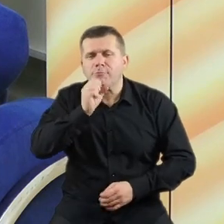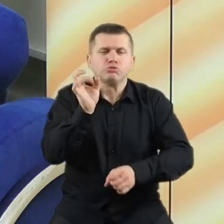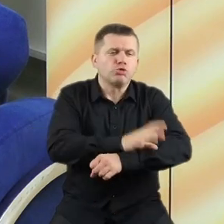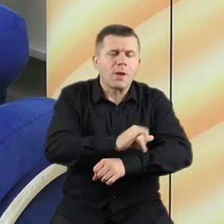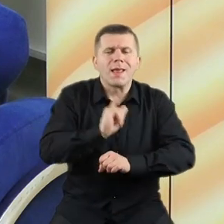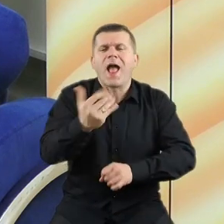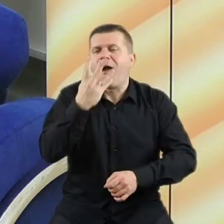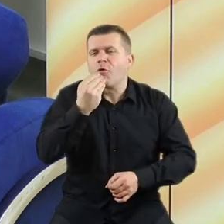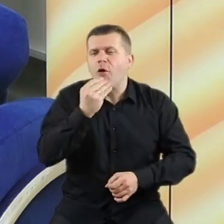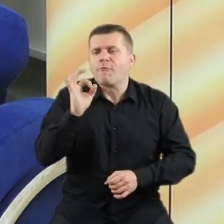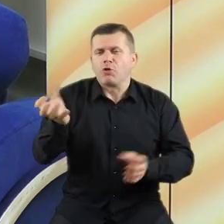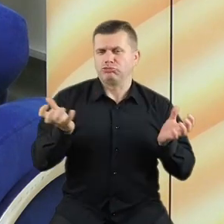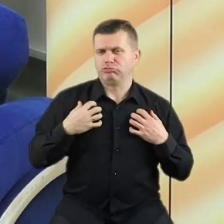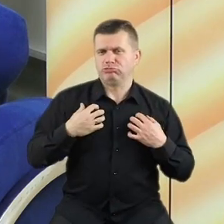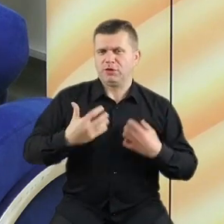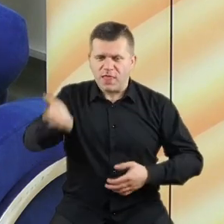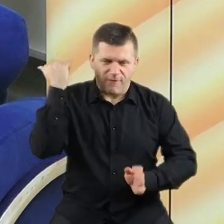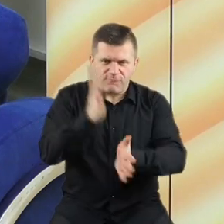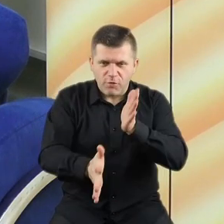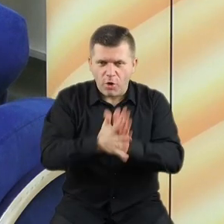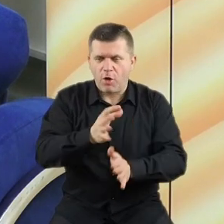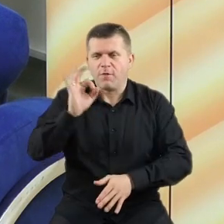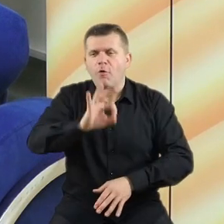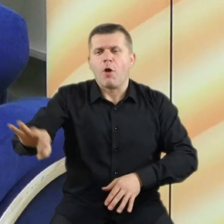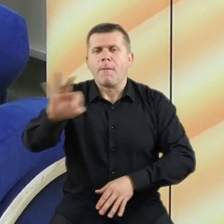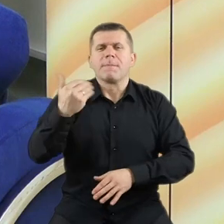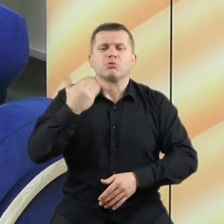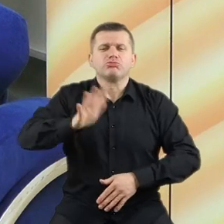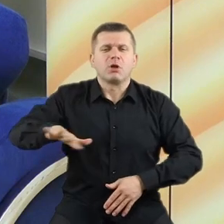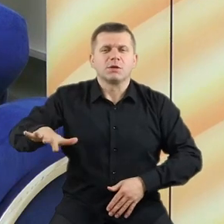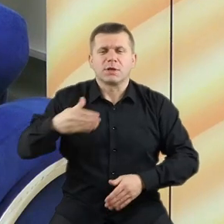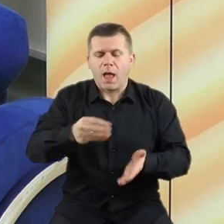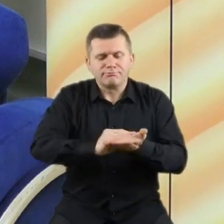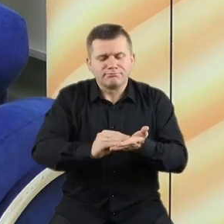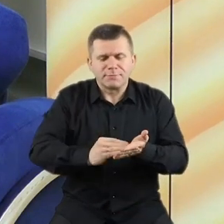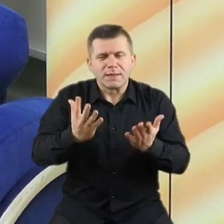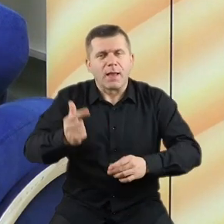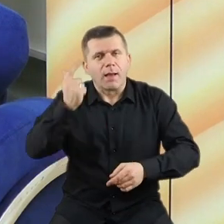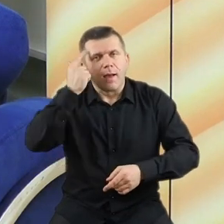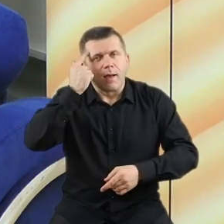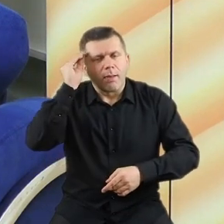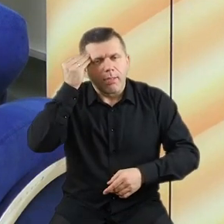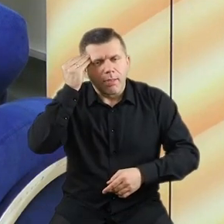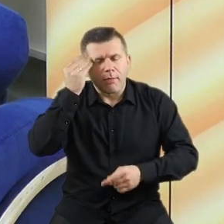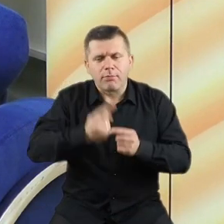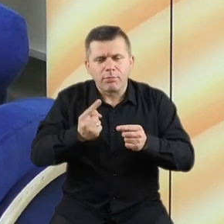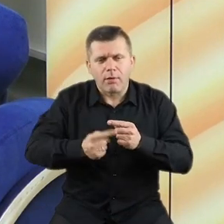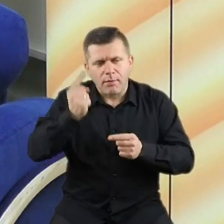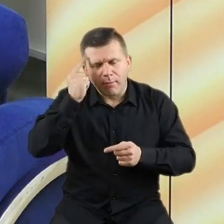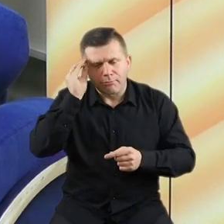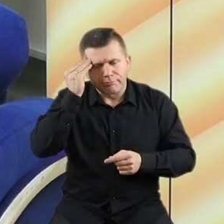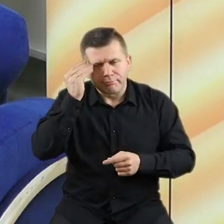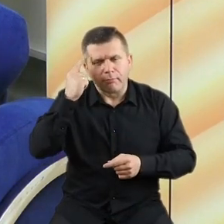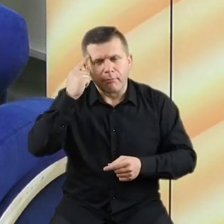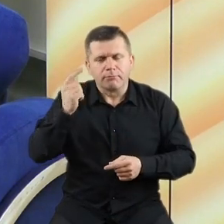moje ciocie, jak to było w ich dzieciństwie, jak to było na wojnie. I oczywiście wtedy nie notowałam tego, tylko gdzieś to we mnie takie ziarenko